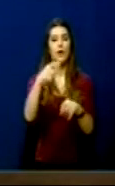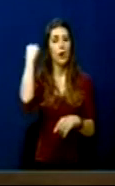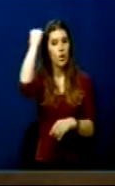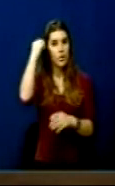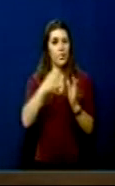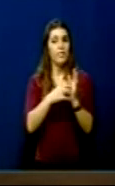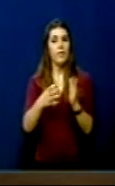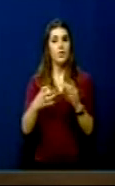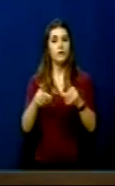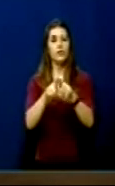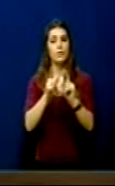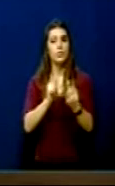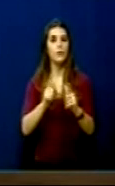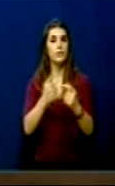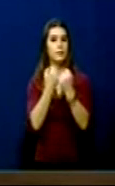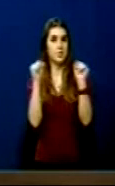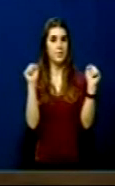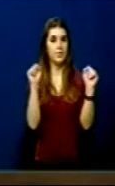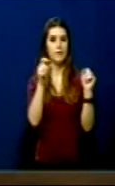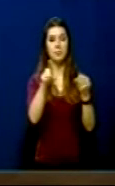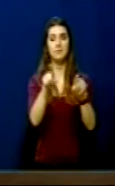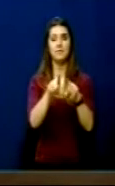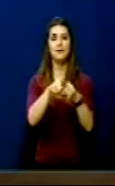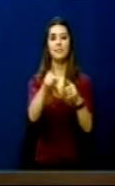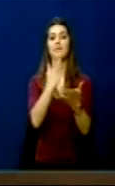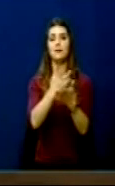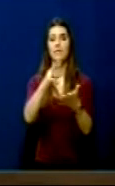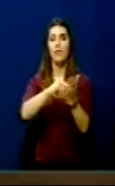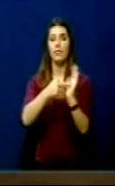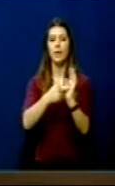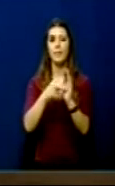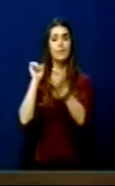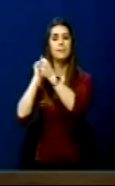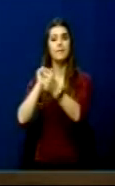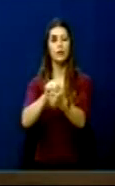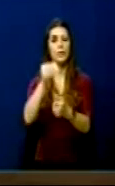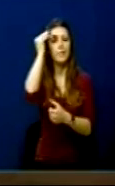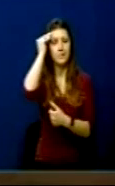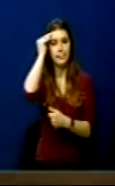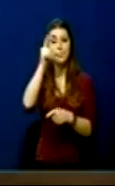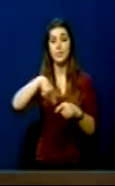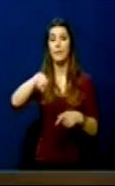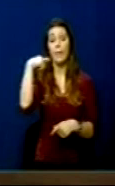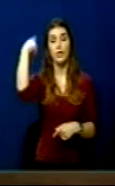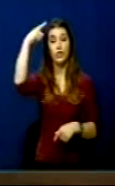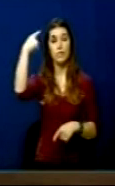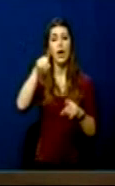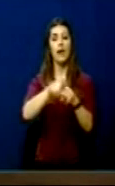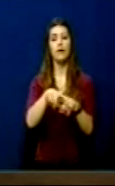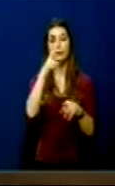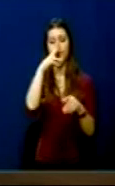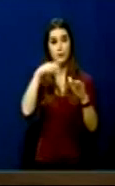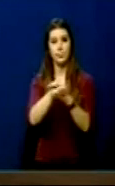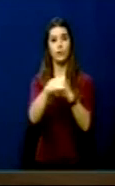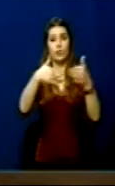çlirohej. Mirëpo ajo çfarë ndodhi ishte më shumë se historike për të gjithë ne. Shqiptarët e Kosovës sapo kaluan kufirin,